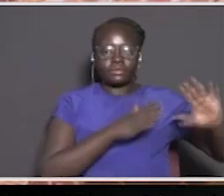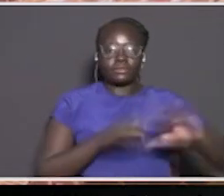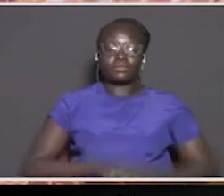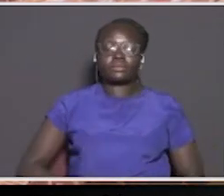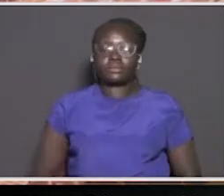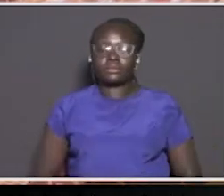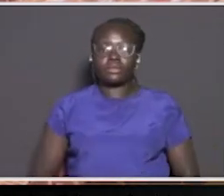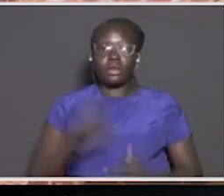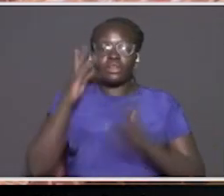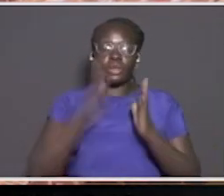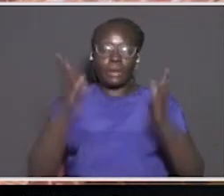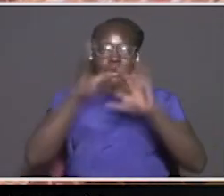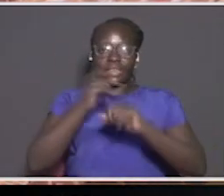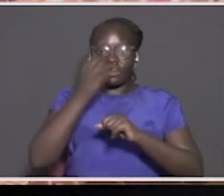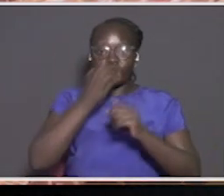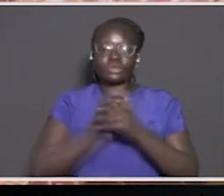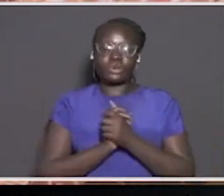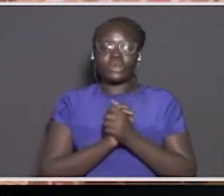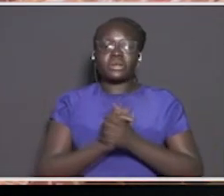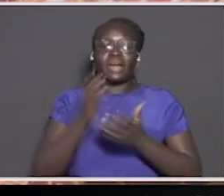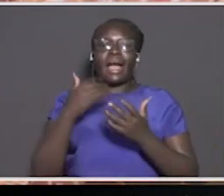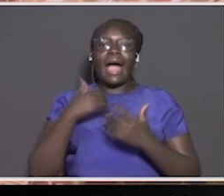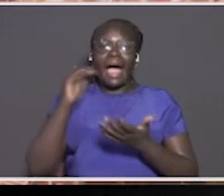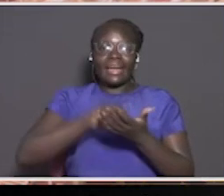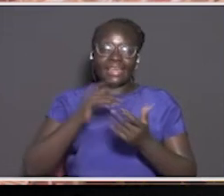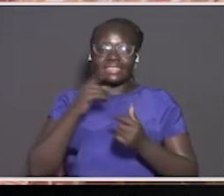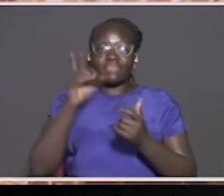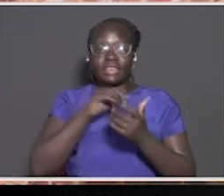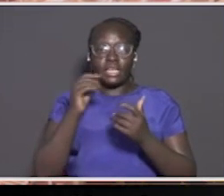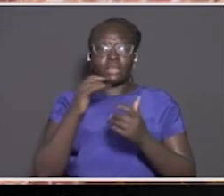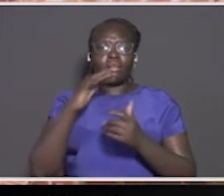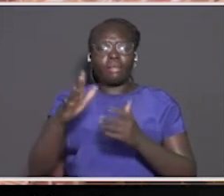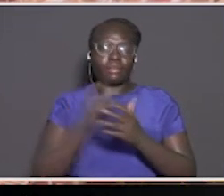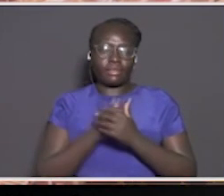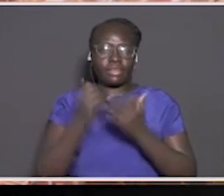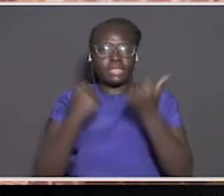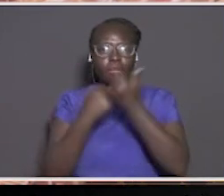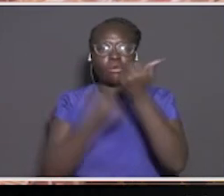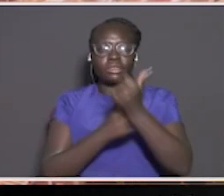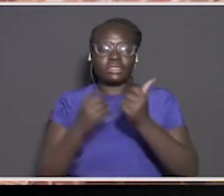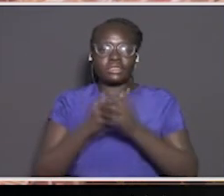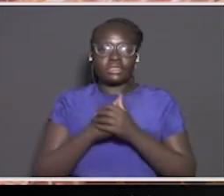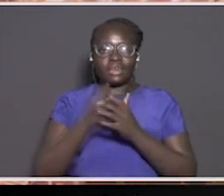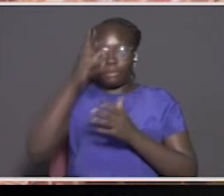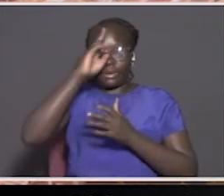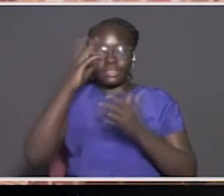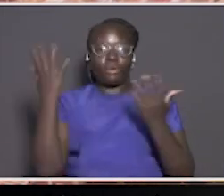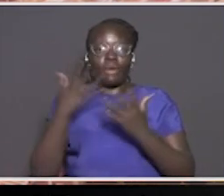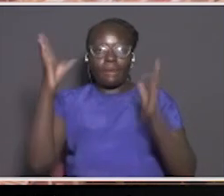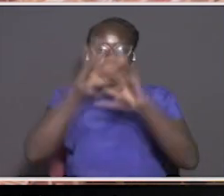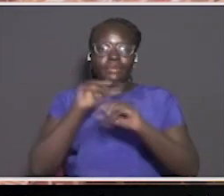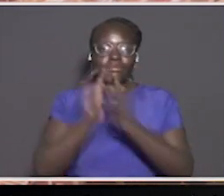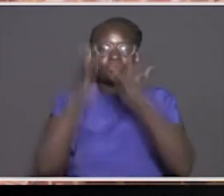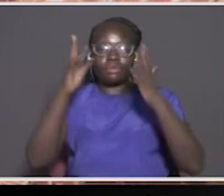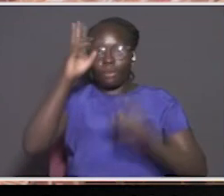Na mtazamaji, Rais William Ruto ametetea matamshi yake ya hiyo jana, ambapo Rais aliwapongeza maafisa wa polisi